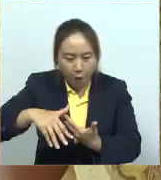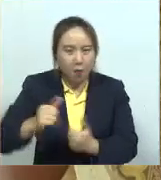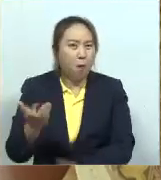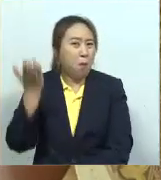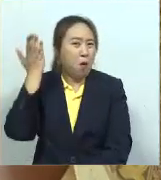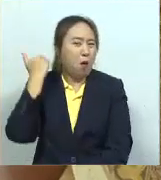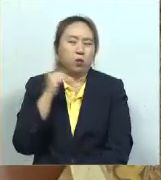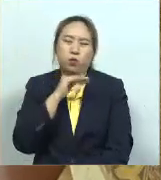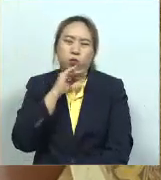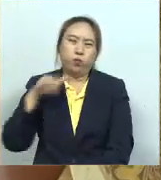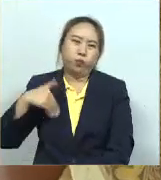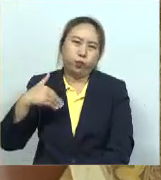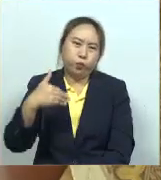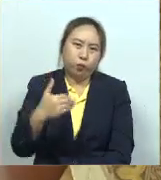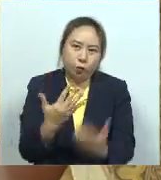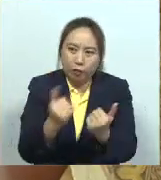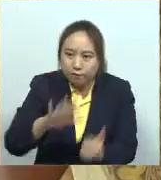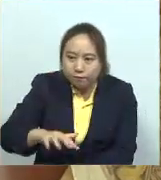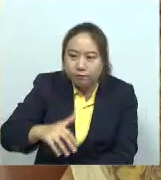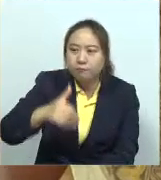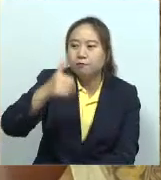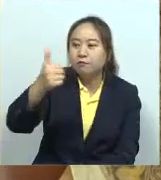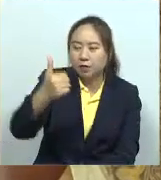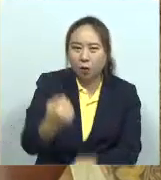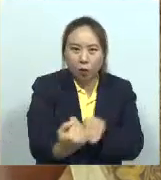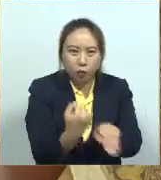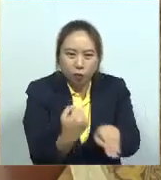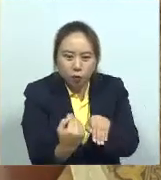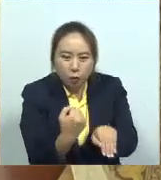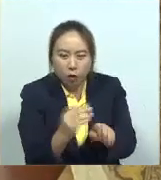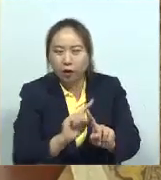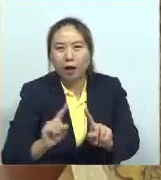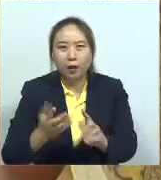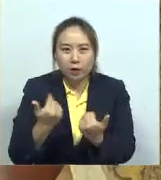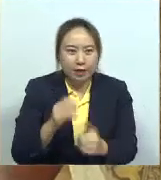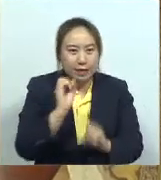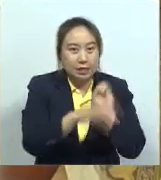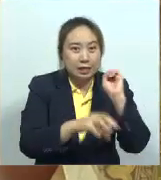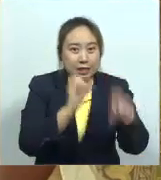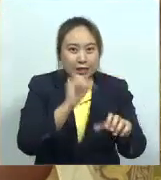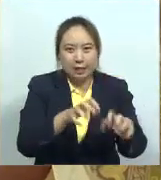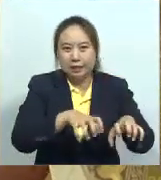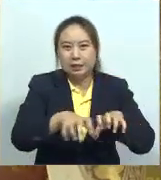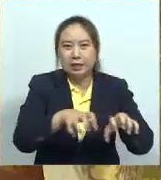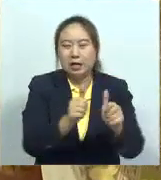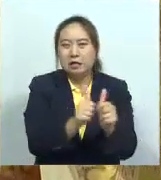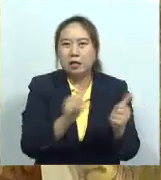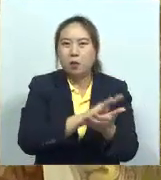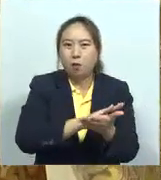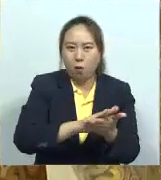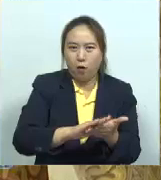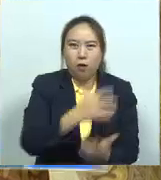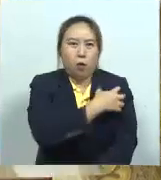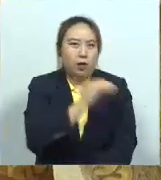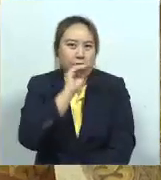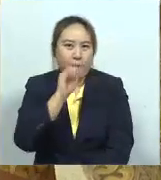ากดีมากเลยไม่ว่าถนนหนทางไม่ว่าอะไรเพราะขยะเป็นสัดเป็นส่วนในการบริหารจัดการโดยหลักของเทศบาล